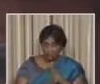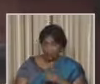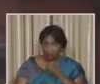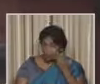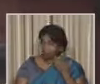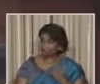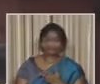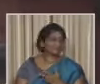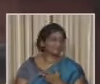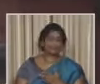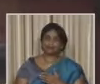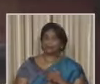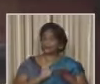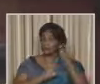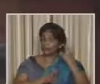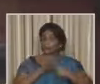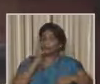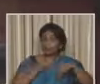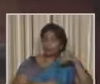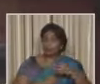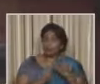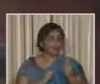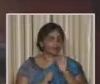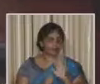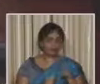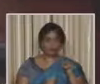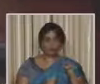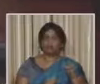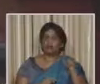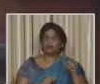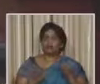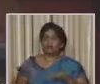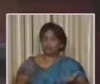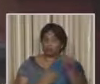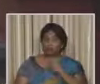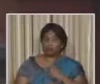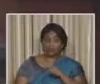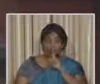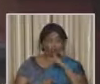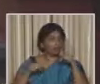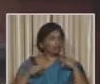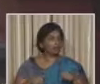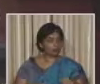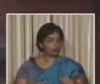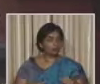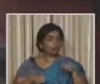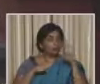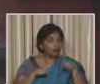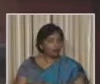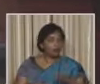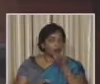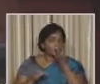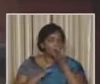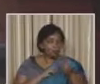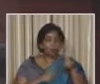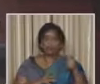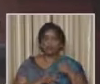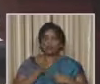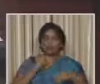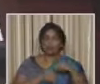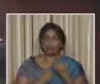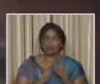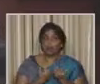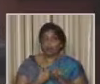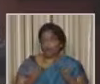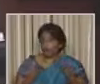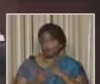அவர்கள் வரலாற்றில் அரசியல் தேவைகளுக்காக செயலாற்றியிருக்கிறார்கள். எனவே எவருக்காவது கூற முடியுமா இந்த தாக்குதலுக்கு அவர்களுடைய